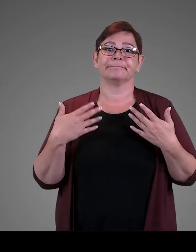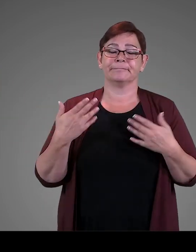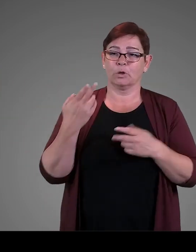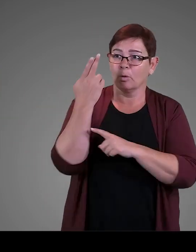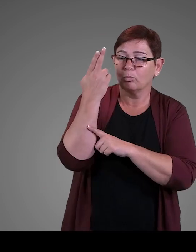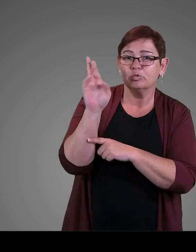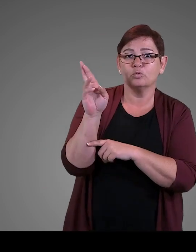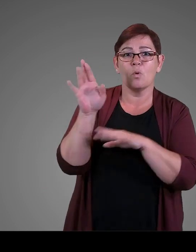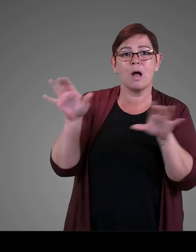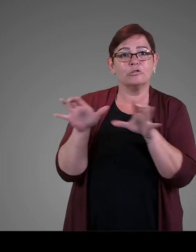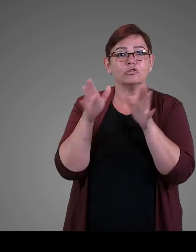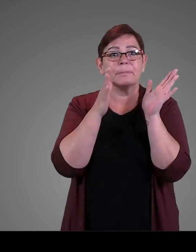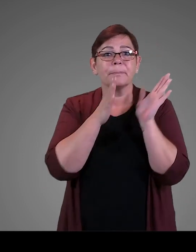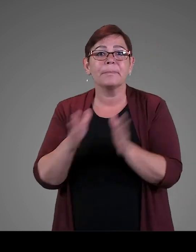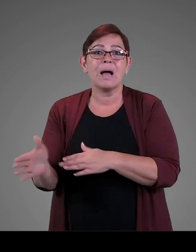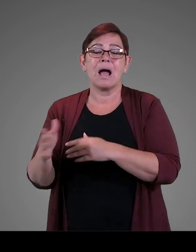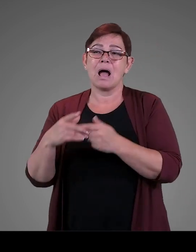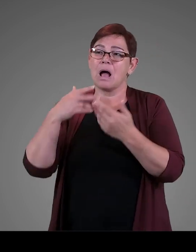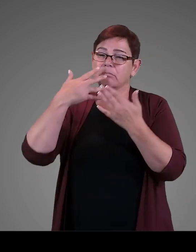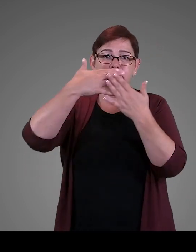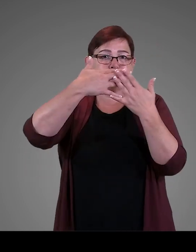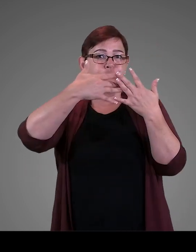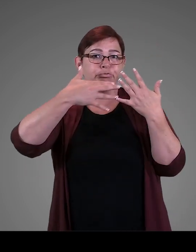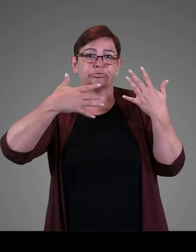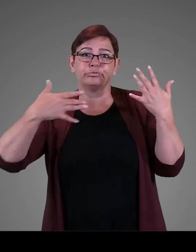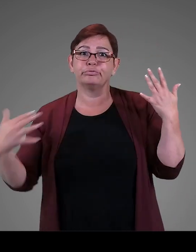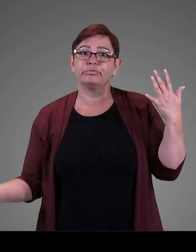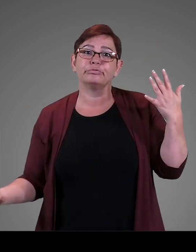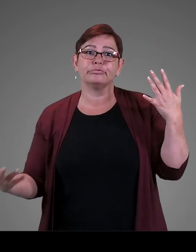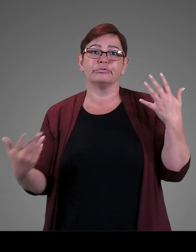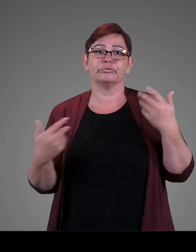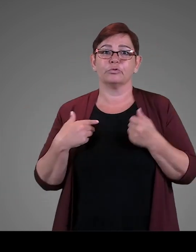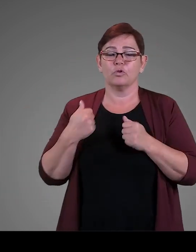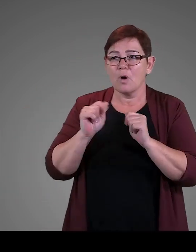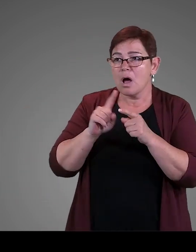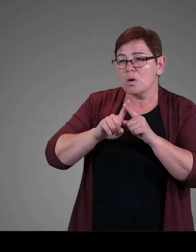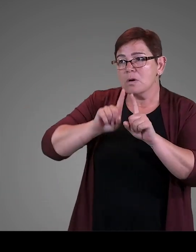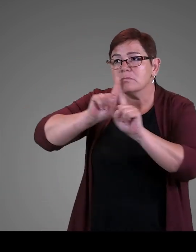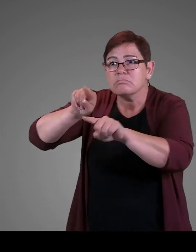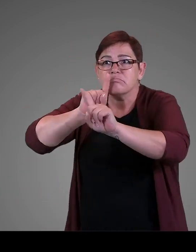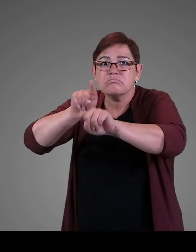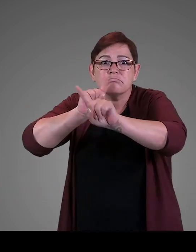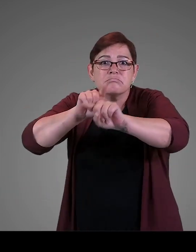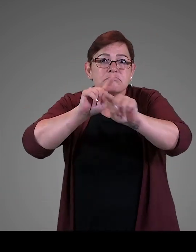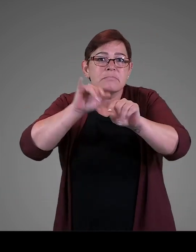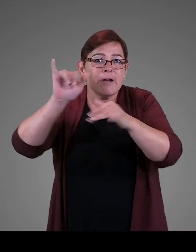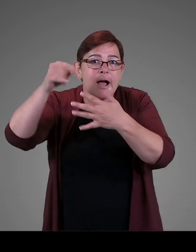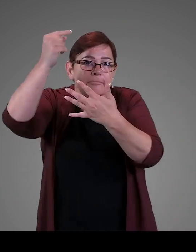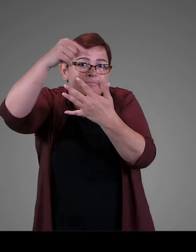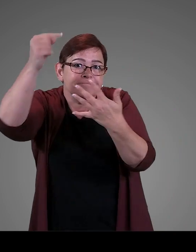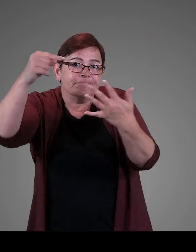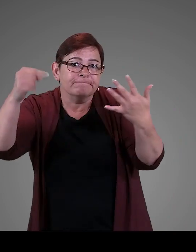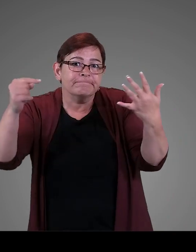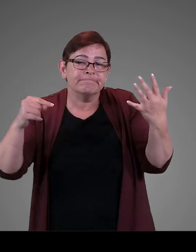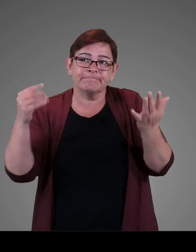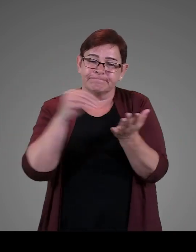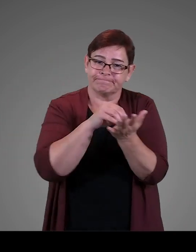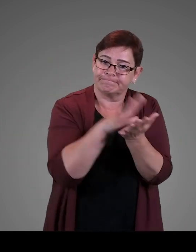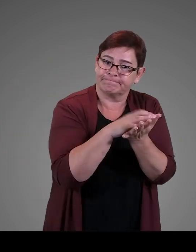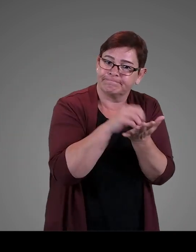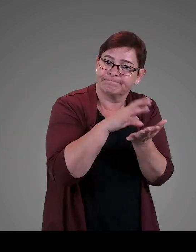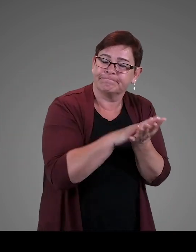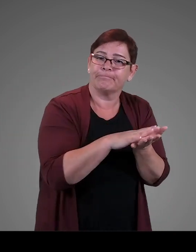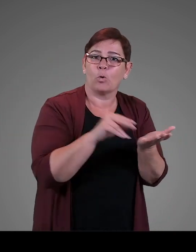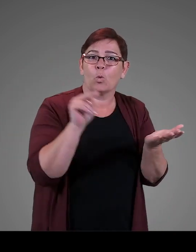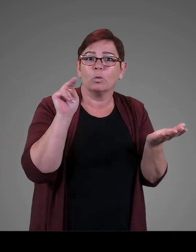des chantiers, il y a des plans qui sortent, il y a un plan d'action en ressources humaines qui est sorti, etc. On essaie